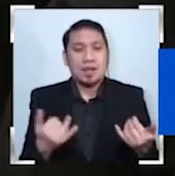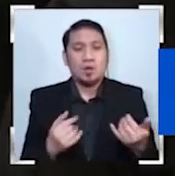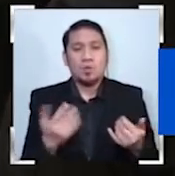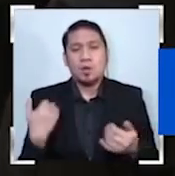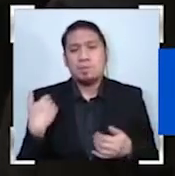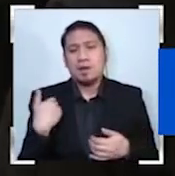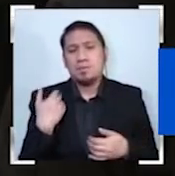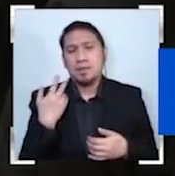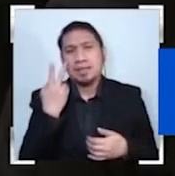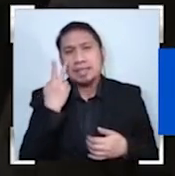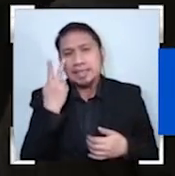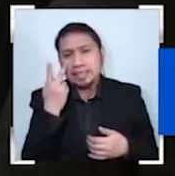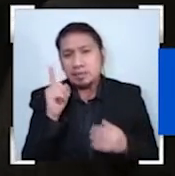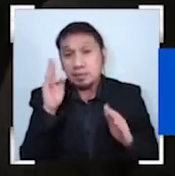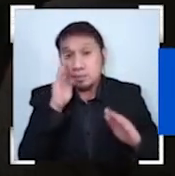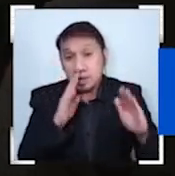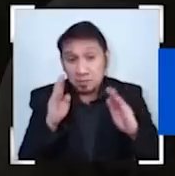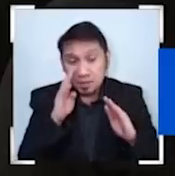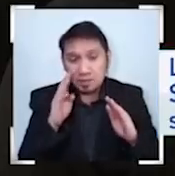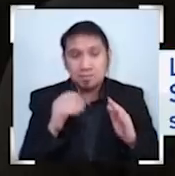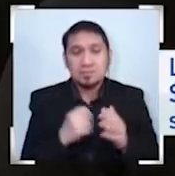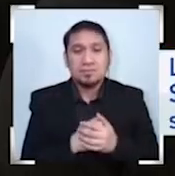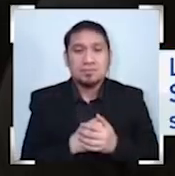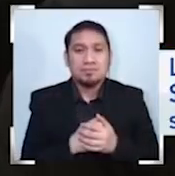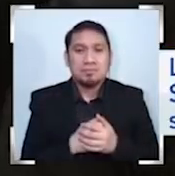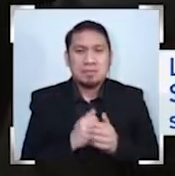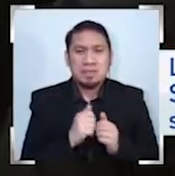sabi natin, malayo sa bituka yung ingredients.